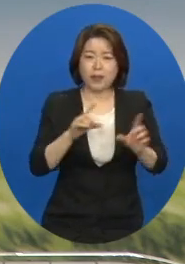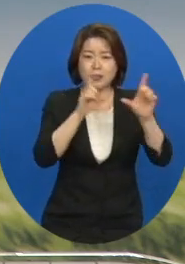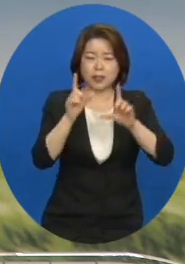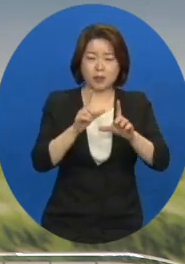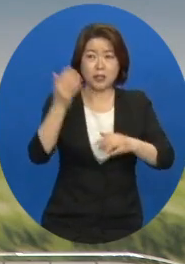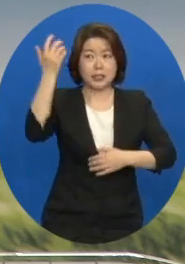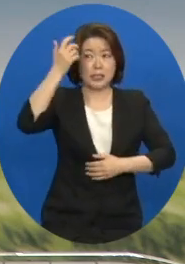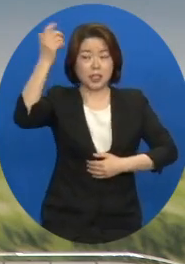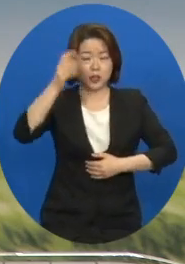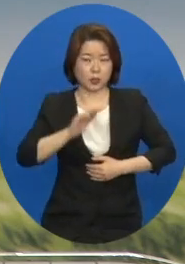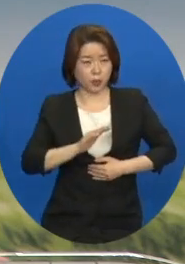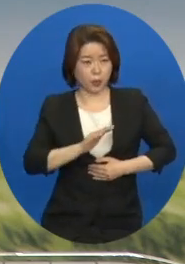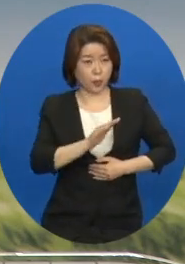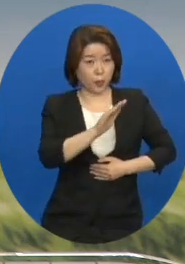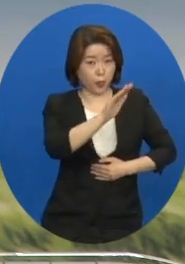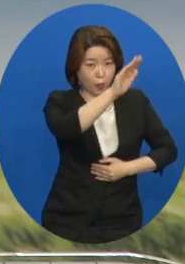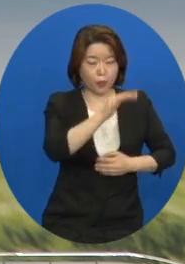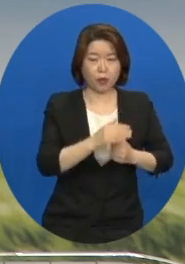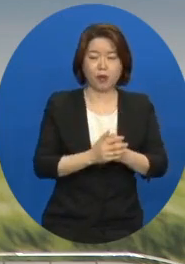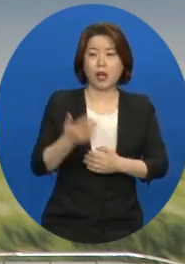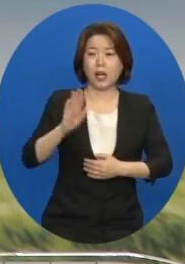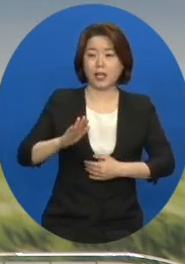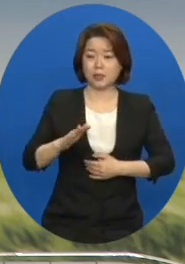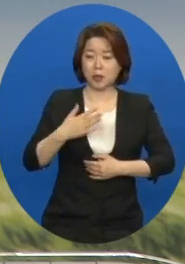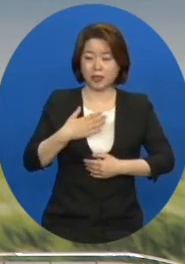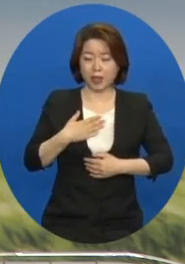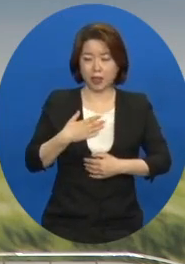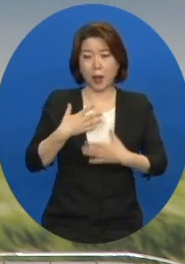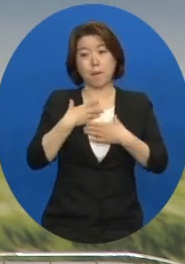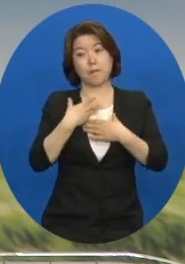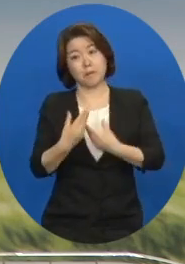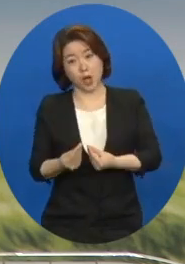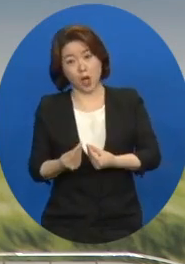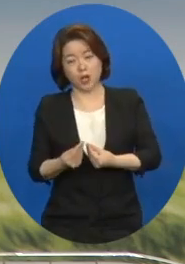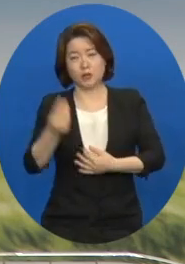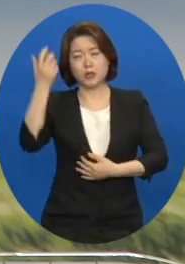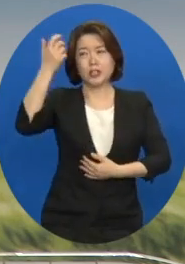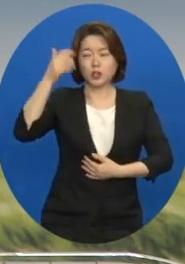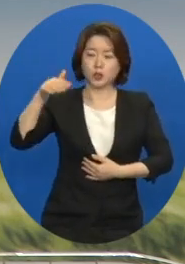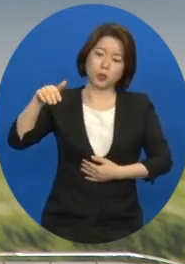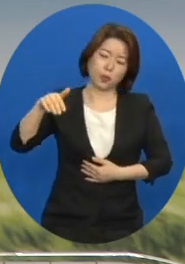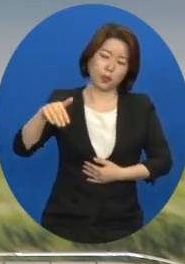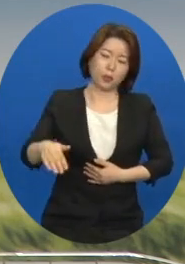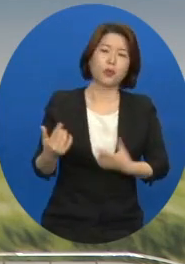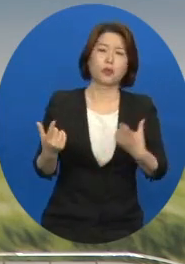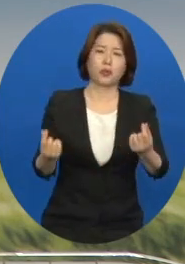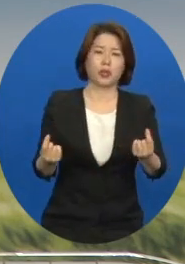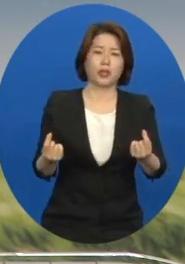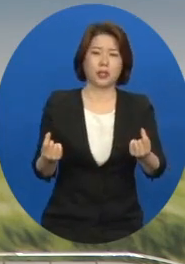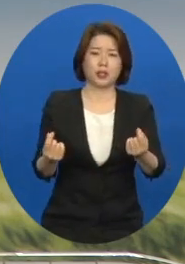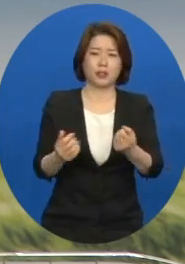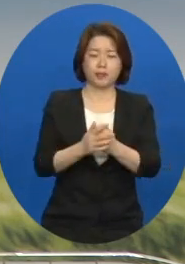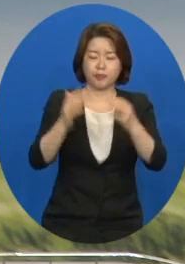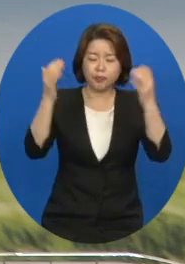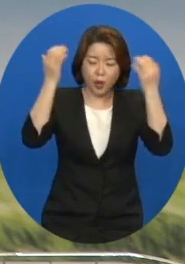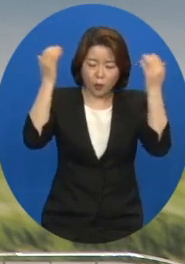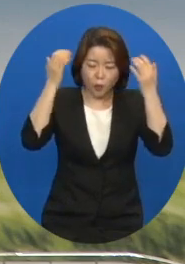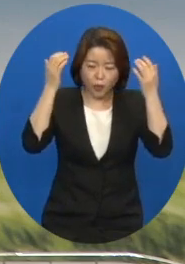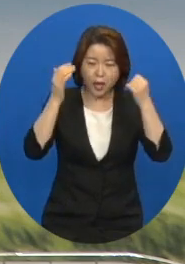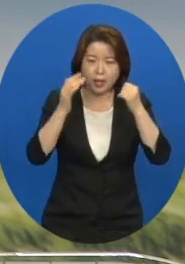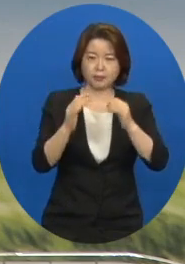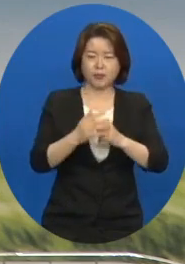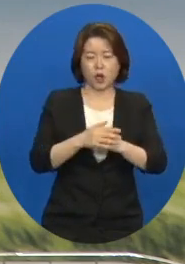때고 편안하다면 영적으로는 하얀 곡선을 그리는 때인 것입니다. 고난과